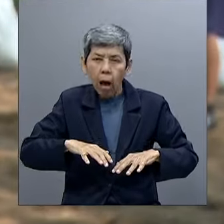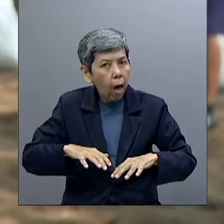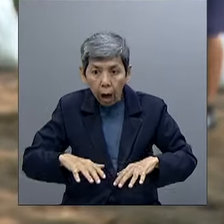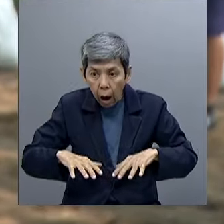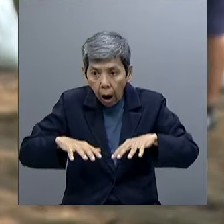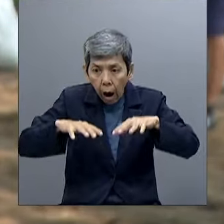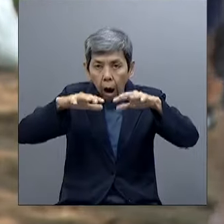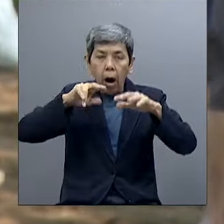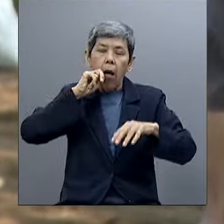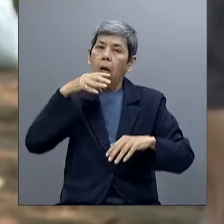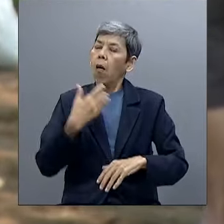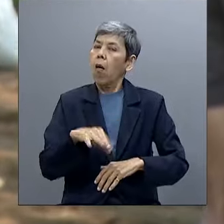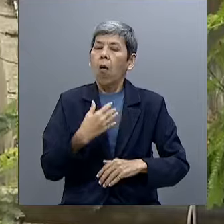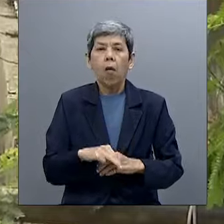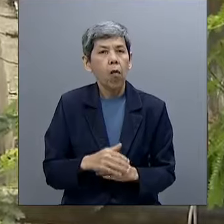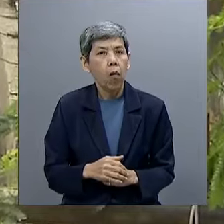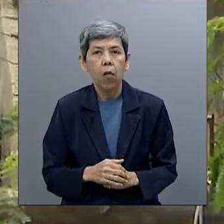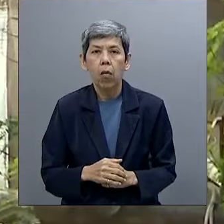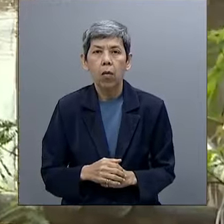สูงกว่าเก่า